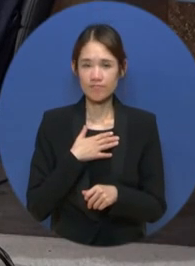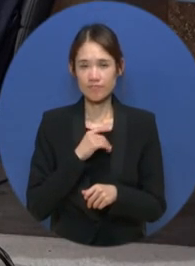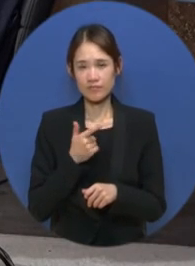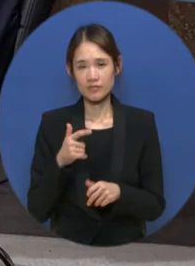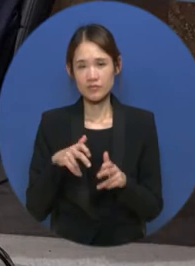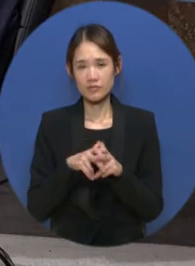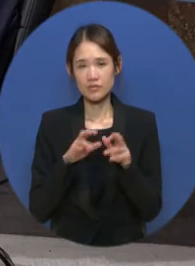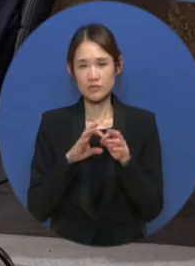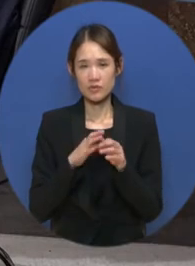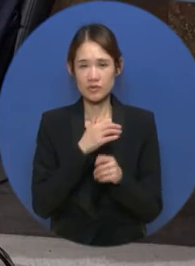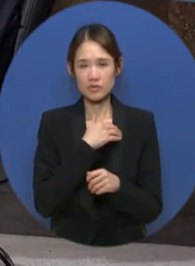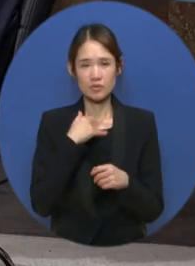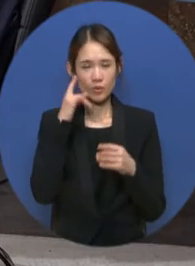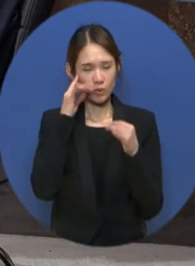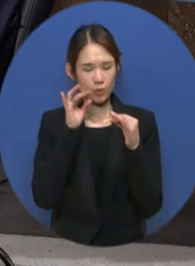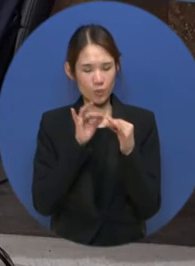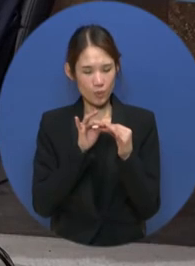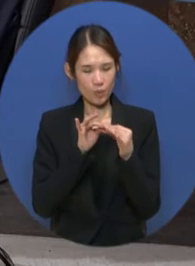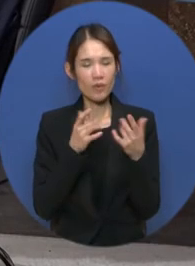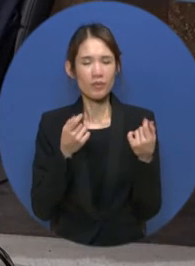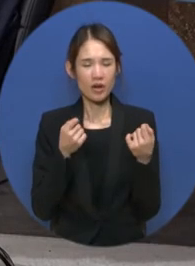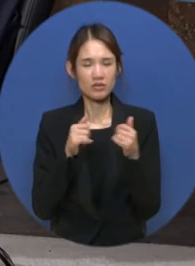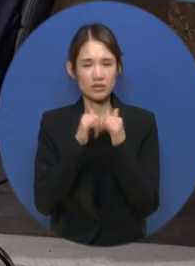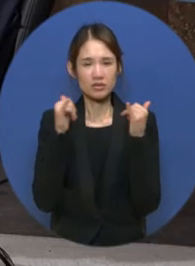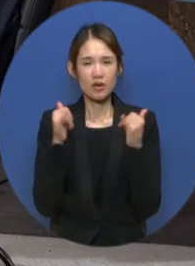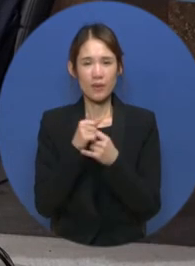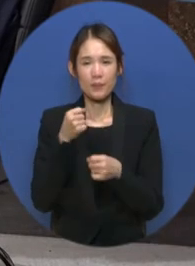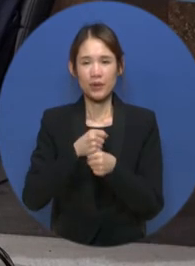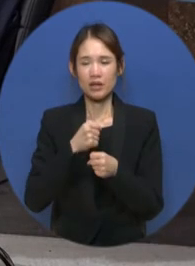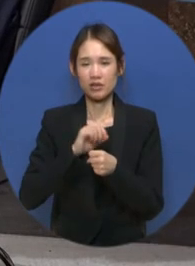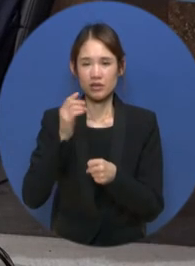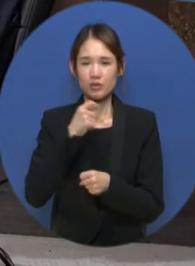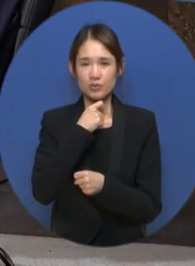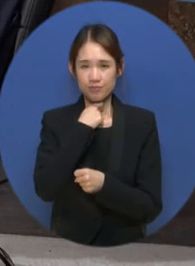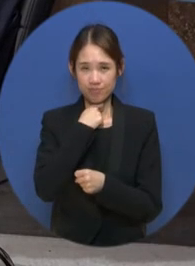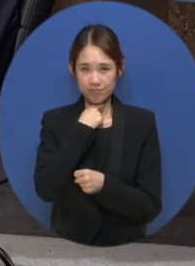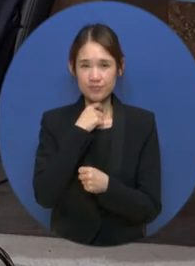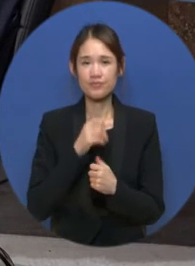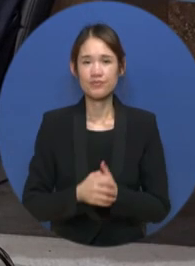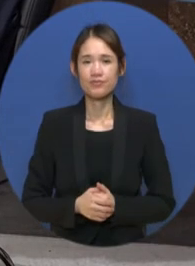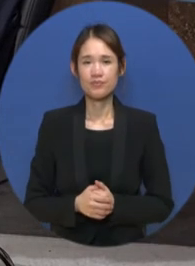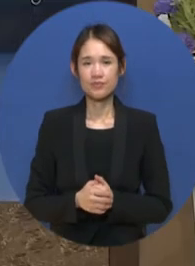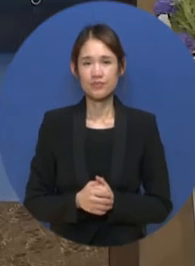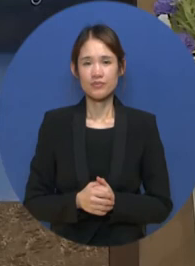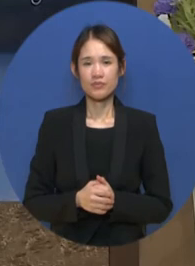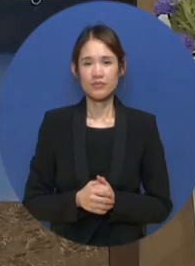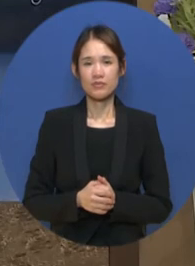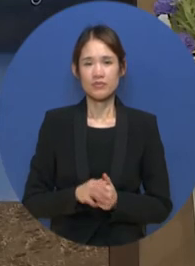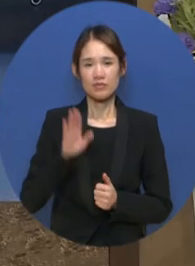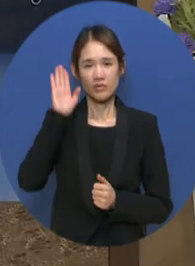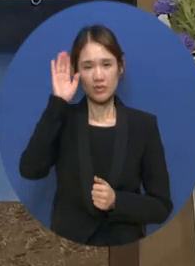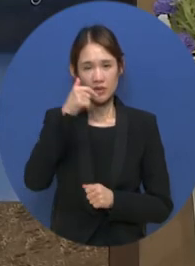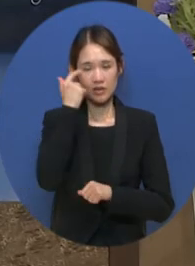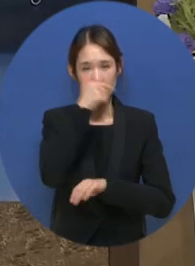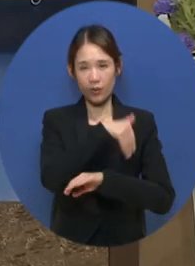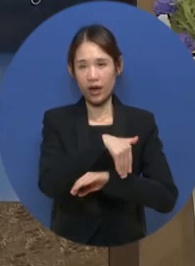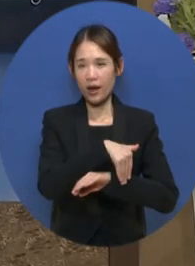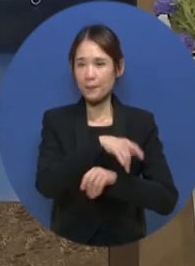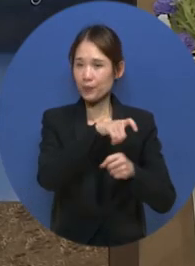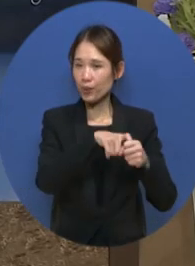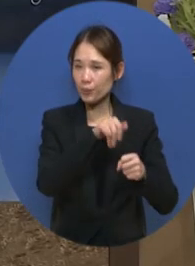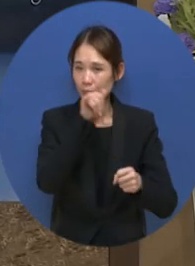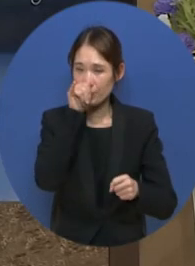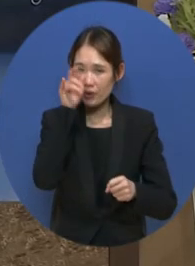장애 대해서 좀 충분히 공감하는 그런 타 해가 됐으면 하는 그런 바람입니다 앞으로 아 계획이라